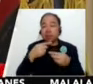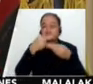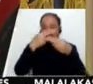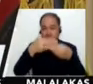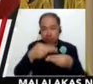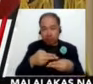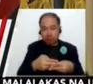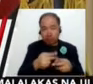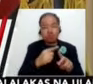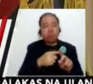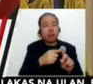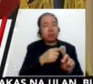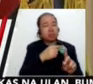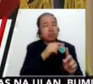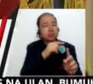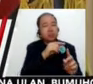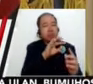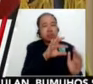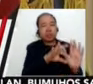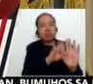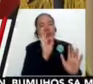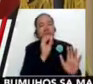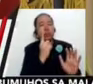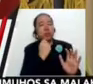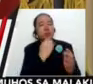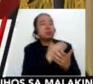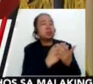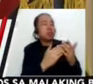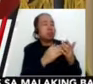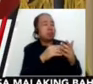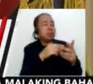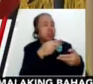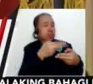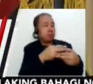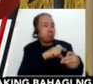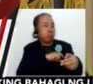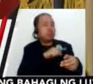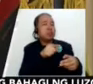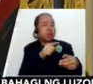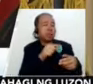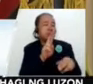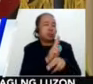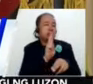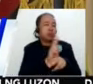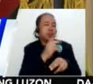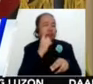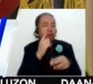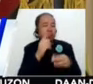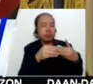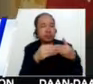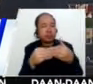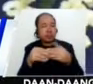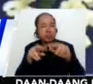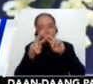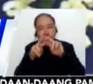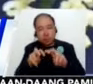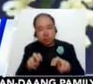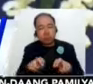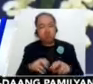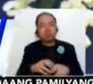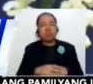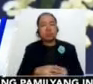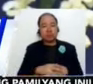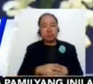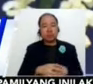po that will be used as lead and basis of the PNP to conduct further investigation po.